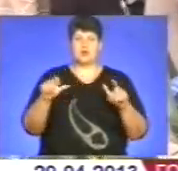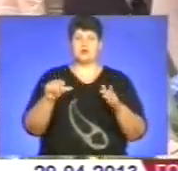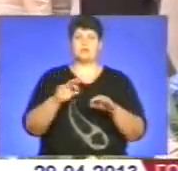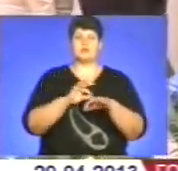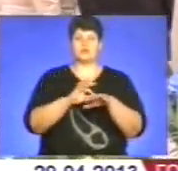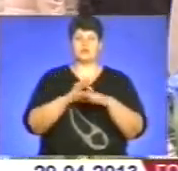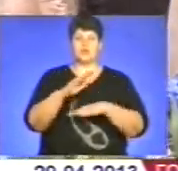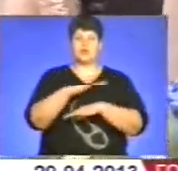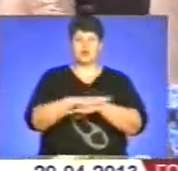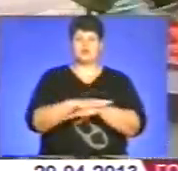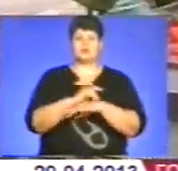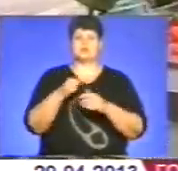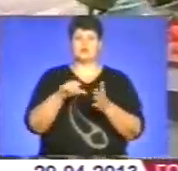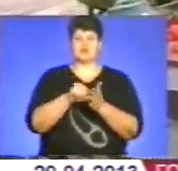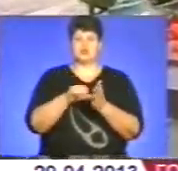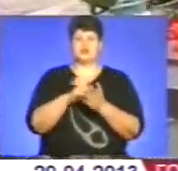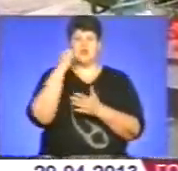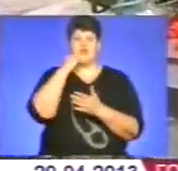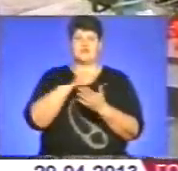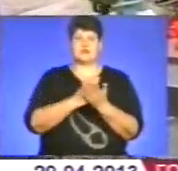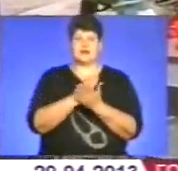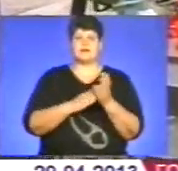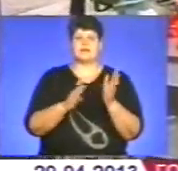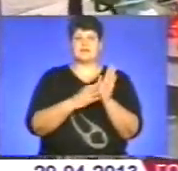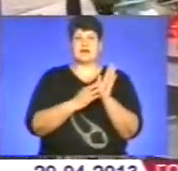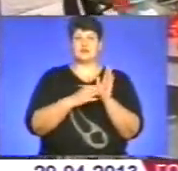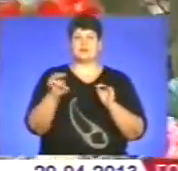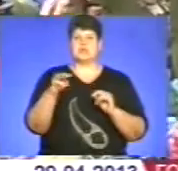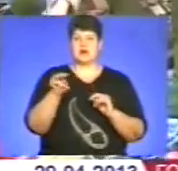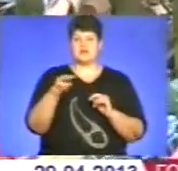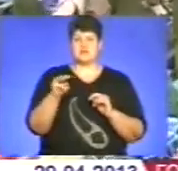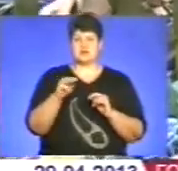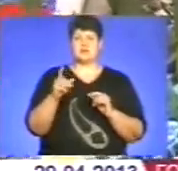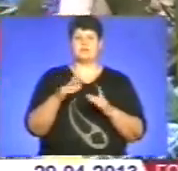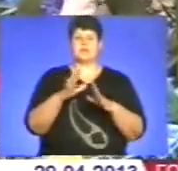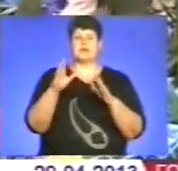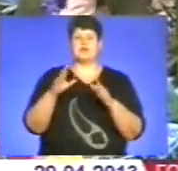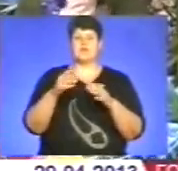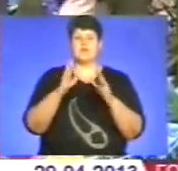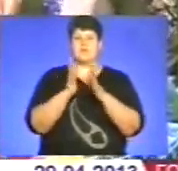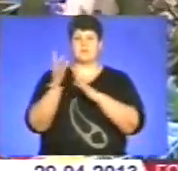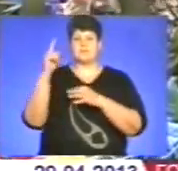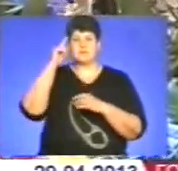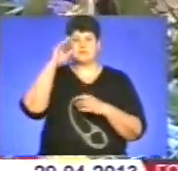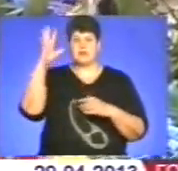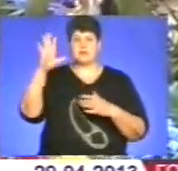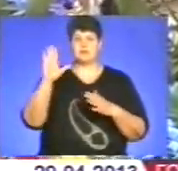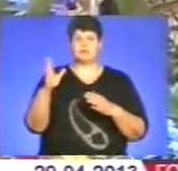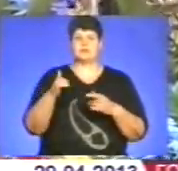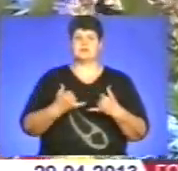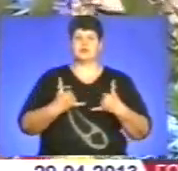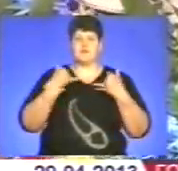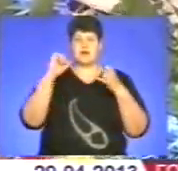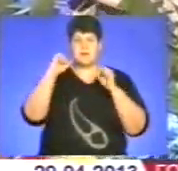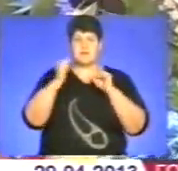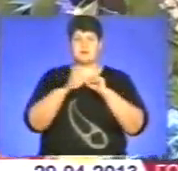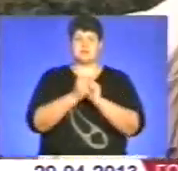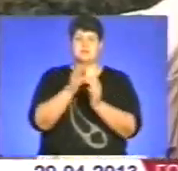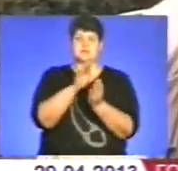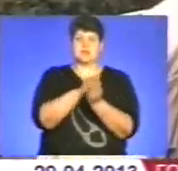9 травня о 10 годині у Тернополі на пагорбі Слави відбудуться урочистості з нагоди вшанування пам'яті загиблих у